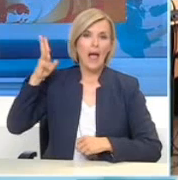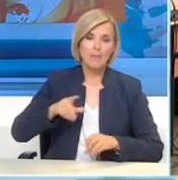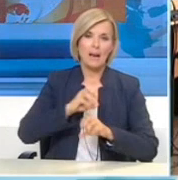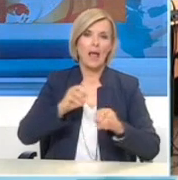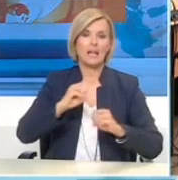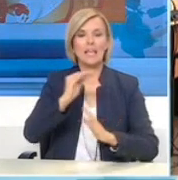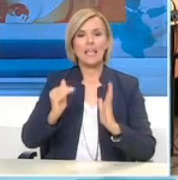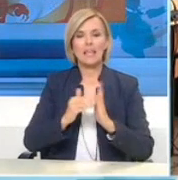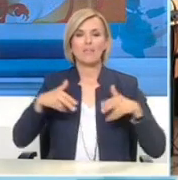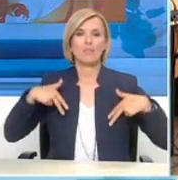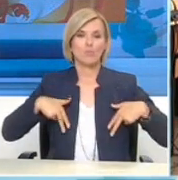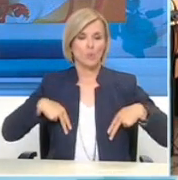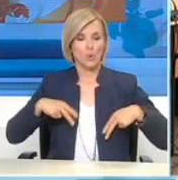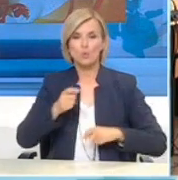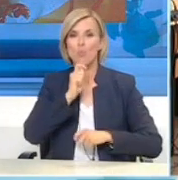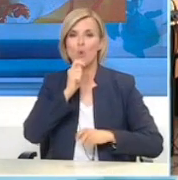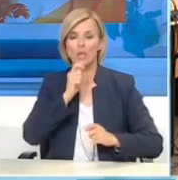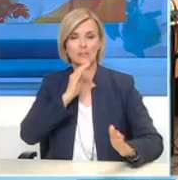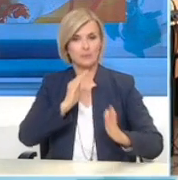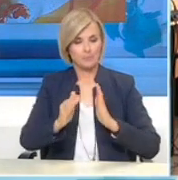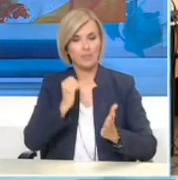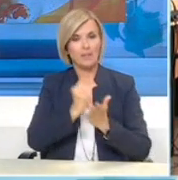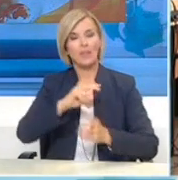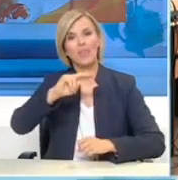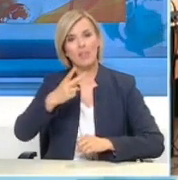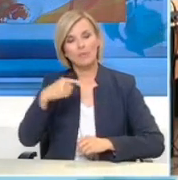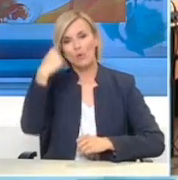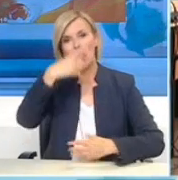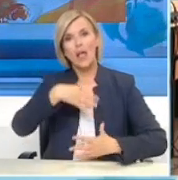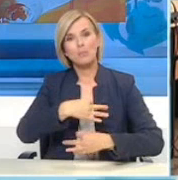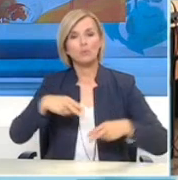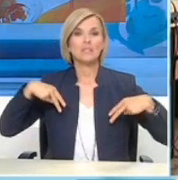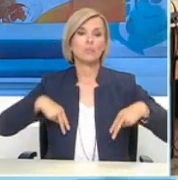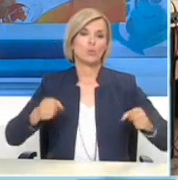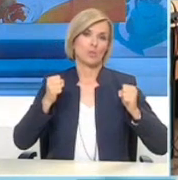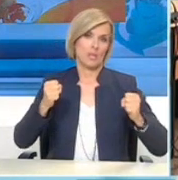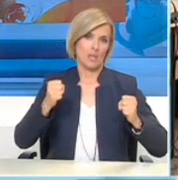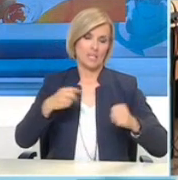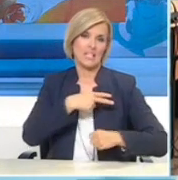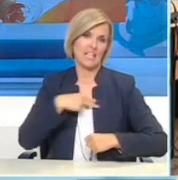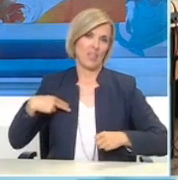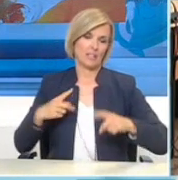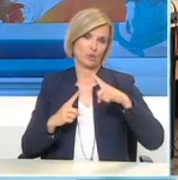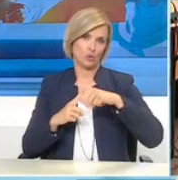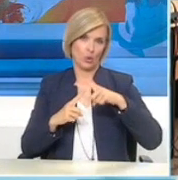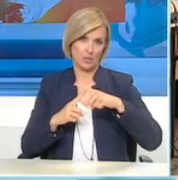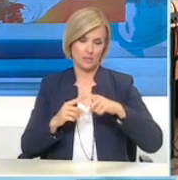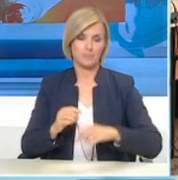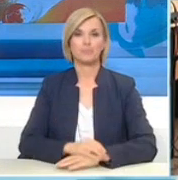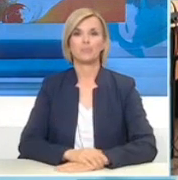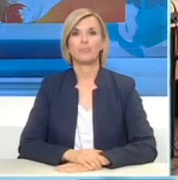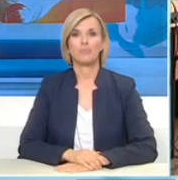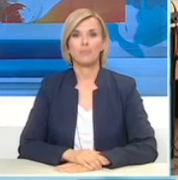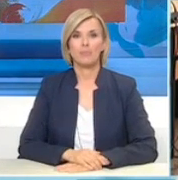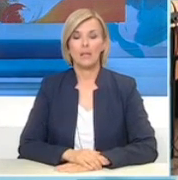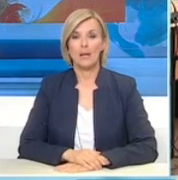του Υπουργού Πολιτικής Προστασίας και Διαχείρισης Κρίσεων Νίκο Χαρδαλιά και τον εκπρόσωπο του Υπουργείου για τον νέο κορονοϊό καθηγητή Σωτήρη Τσιόδρα. Πριν δώσουμε